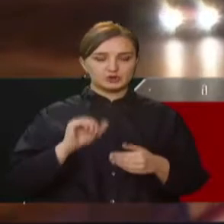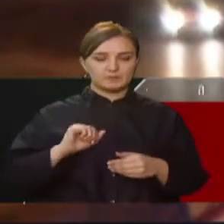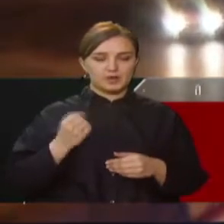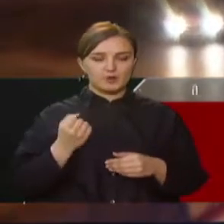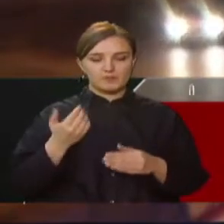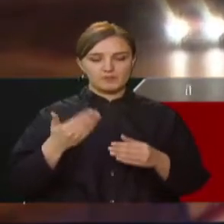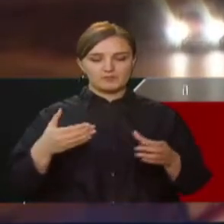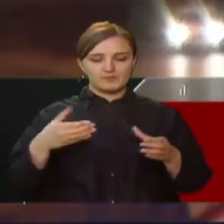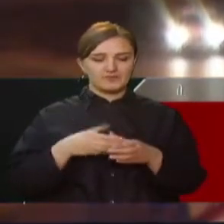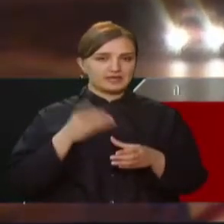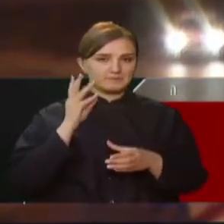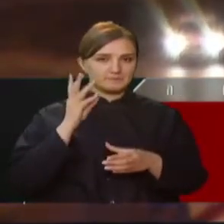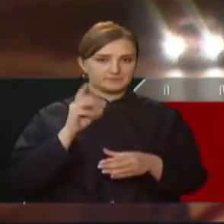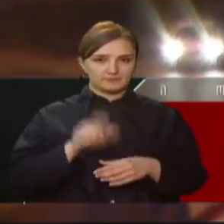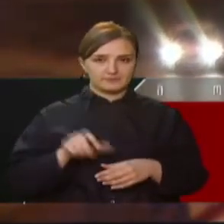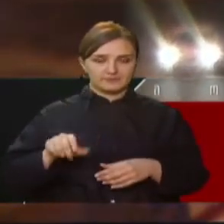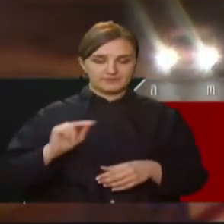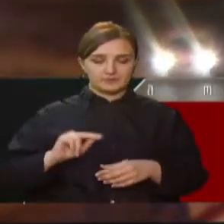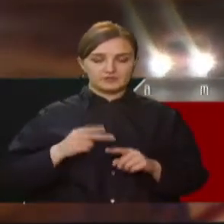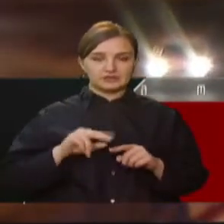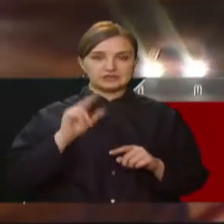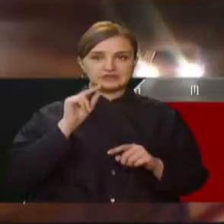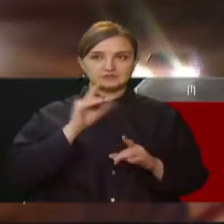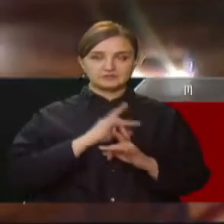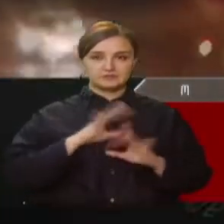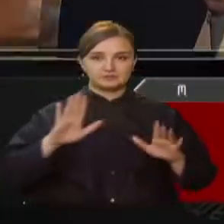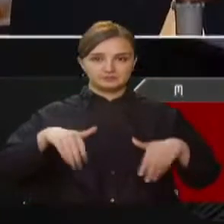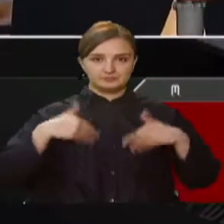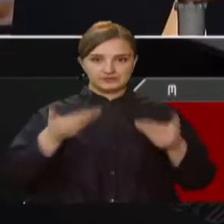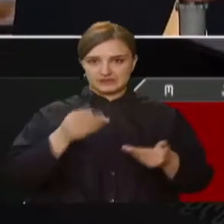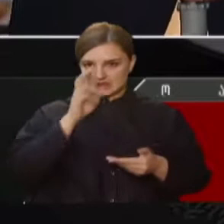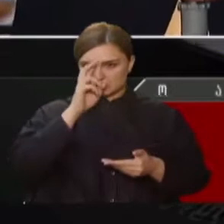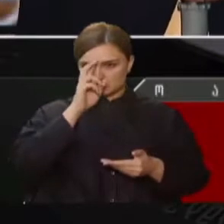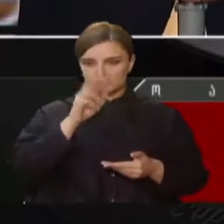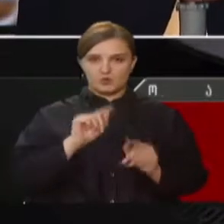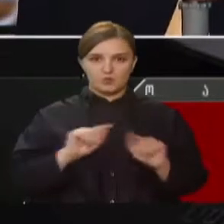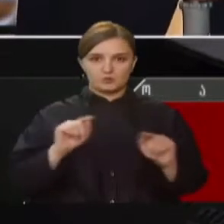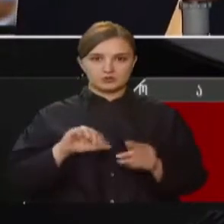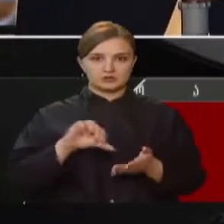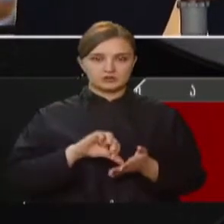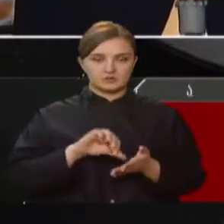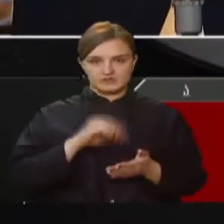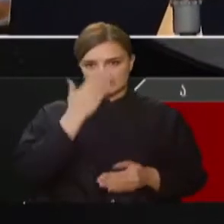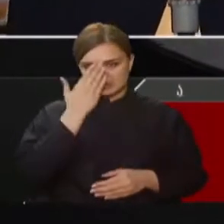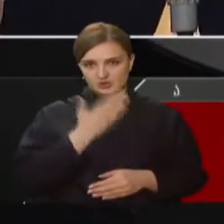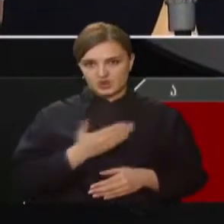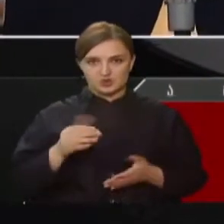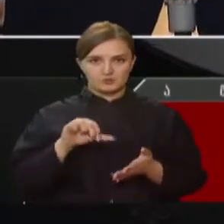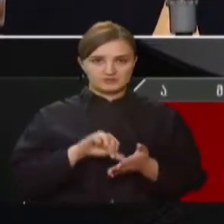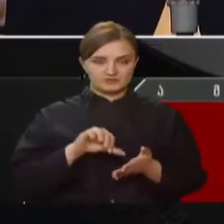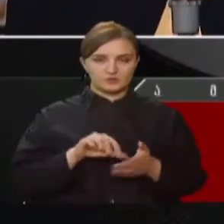diplomatiuri misiis tanamshomlebs es tarighi miulotses khelisuflebis da opozitsiis tsarmomadgeleba sazogadoebis tsevrebma da